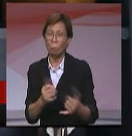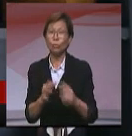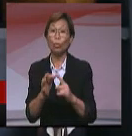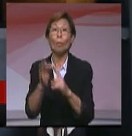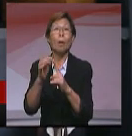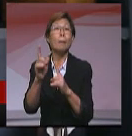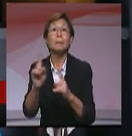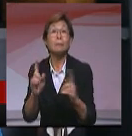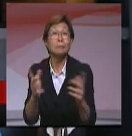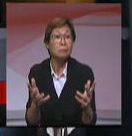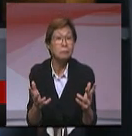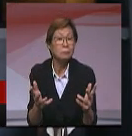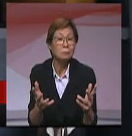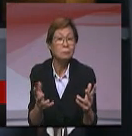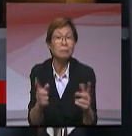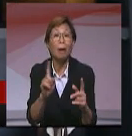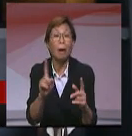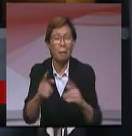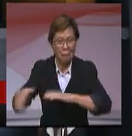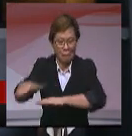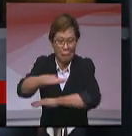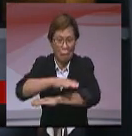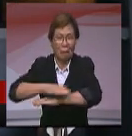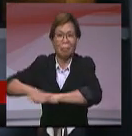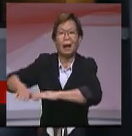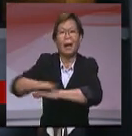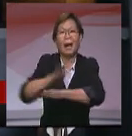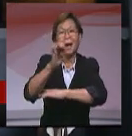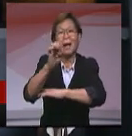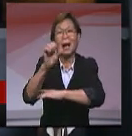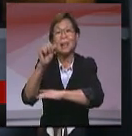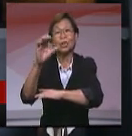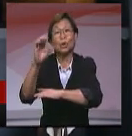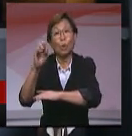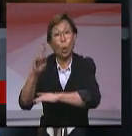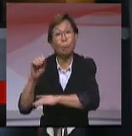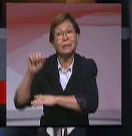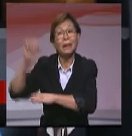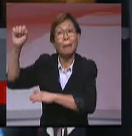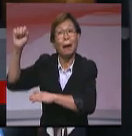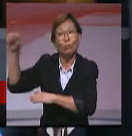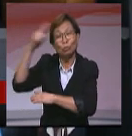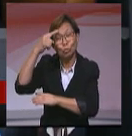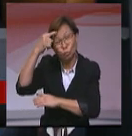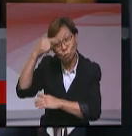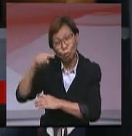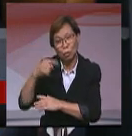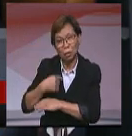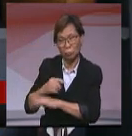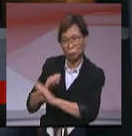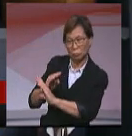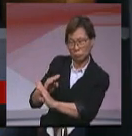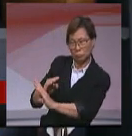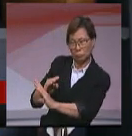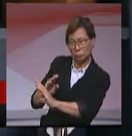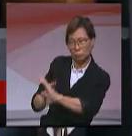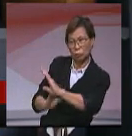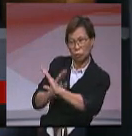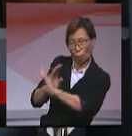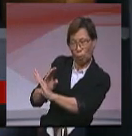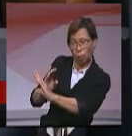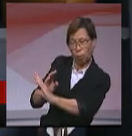di kawasan-kawasan pantai timur Sabah, bagi kita menyekat kedatangan